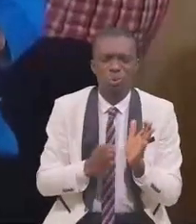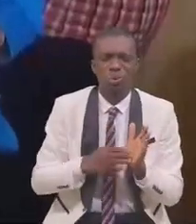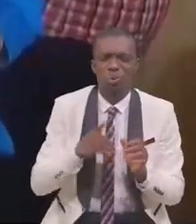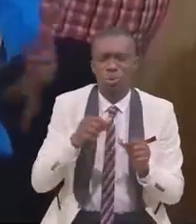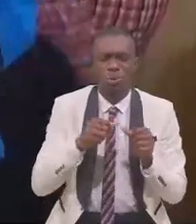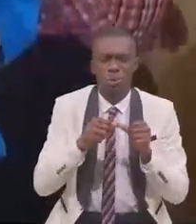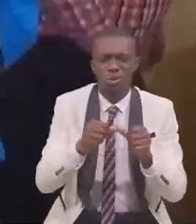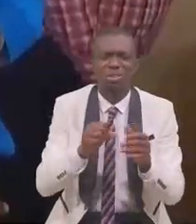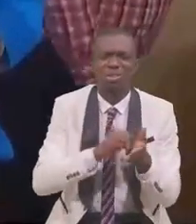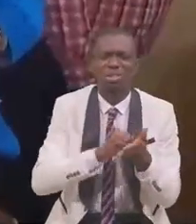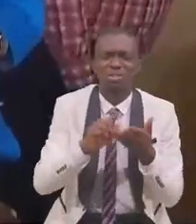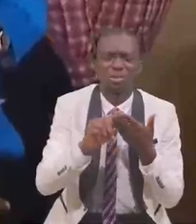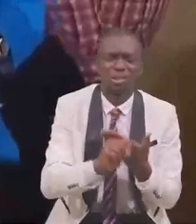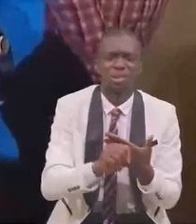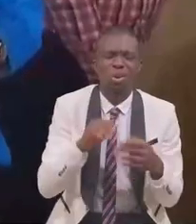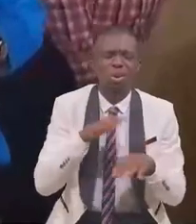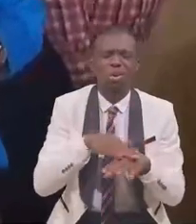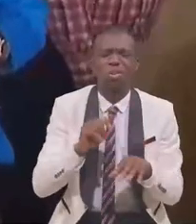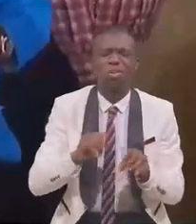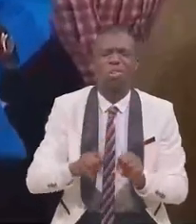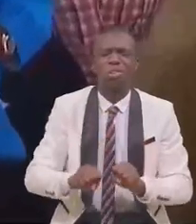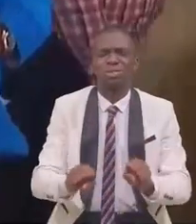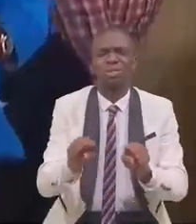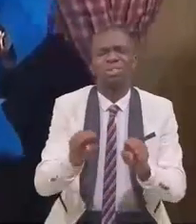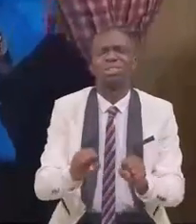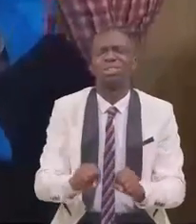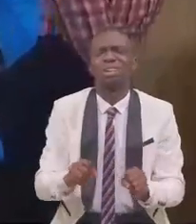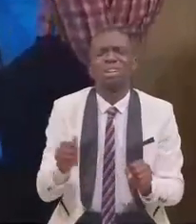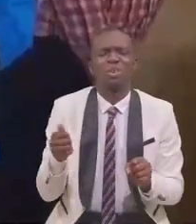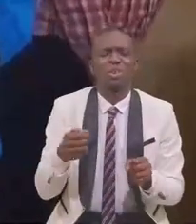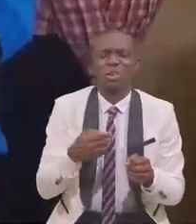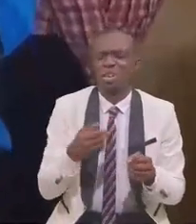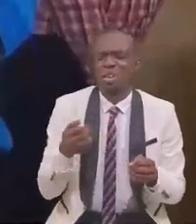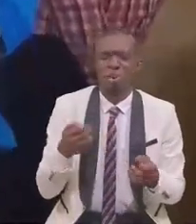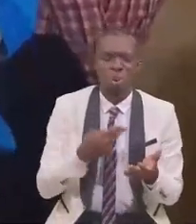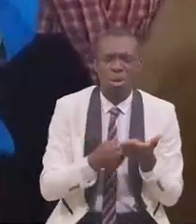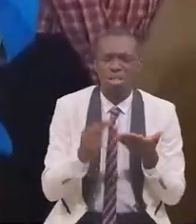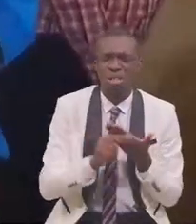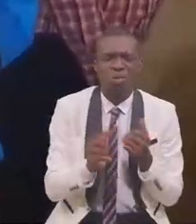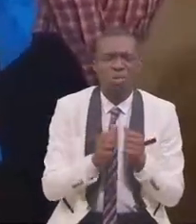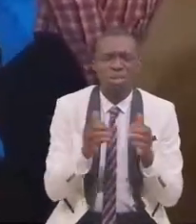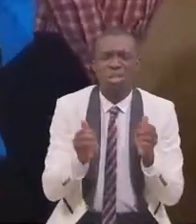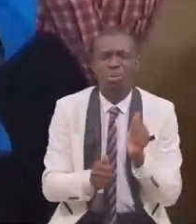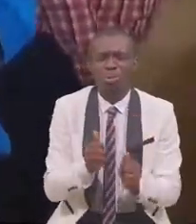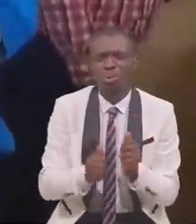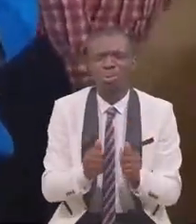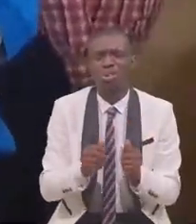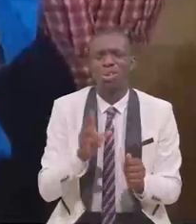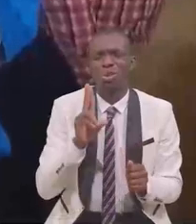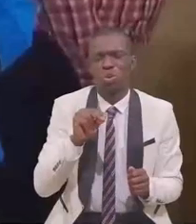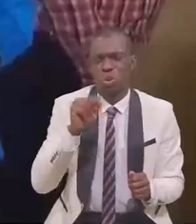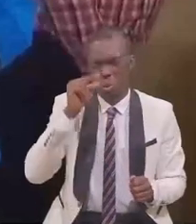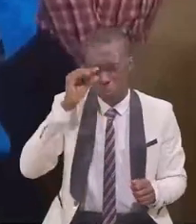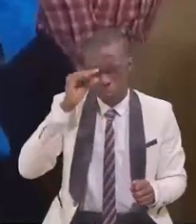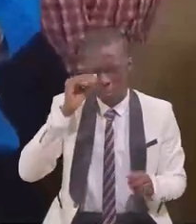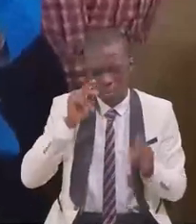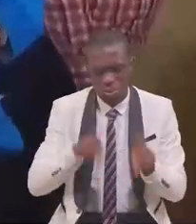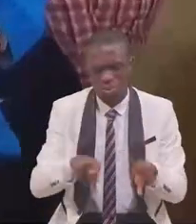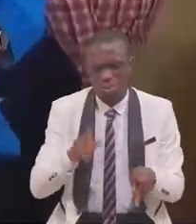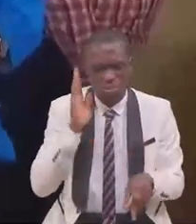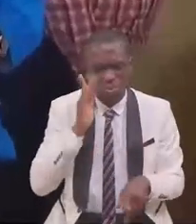sainteté, la sanctification par laquelle personne ne verra le Seigneur. Et il nous sauve pour un